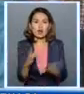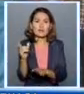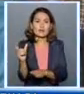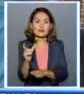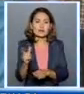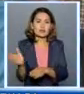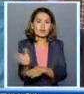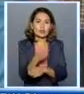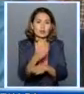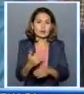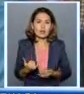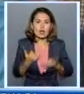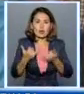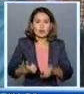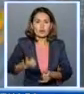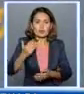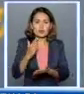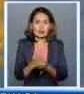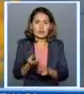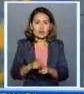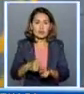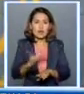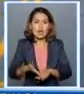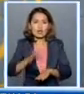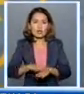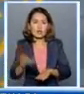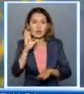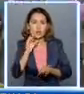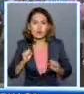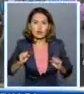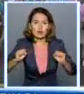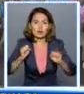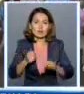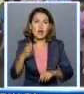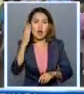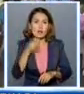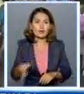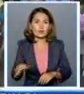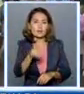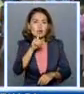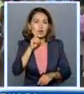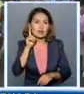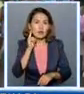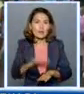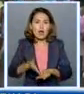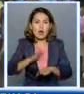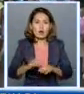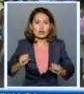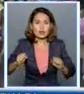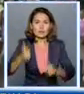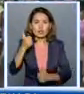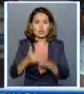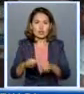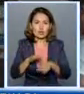тігілді. Алаштың айбыны асқақтады. Батпан тасты бағындырған зілтеміршілерімізді қолдау мақсатында Алматы облысының жастары бүгін ауыр атлетикадан кішігірім